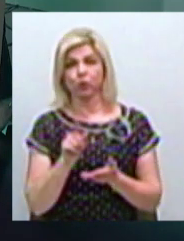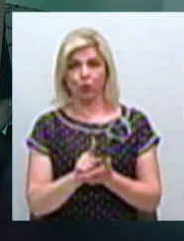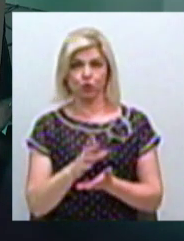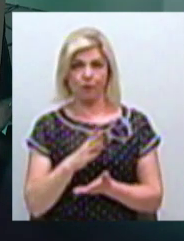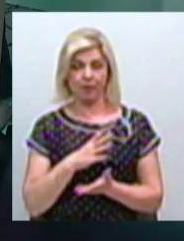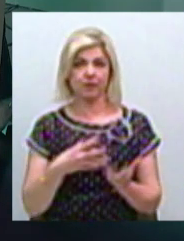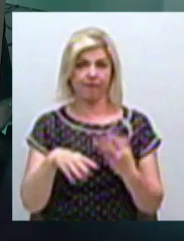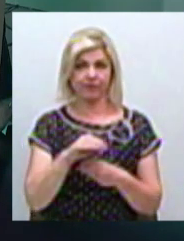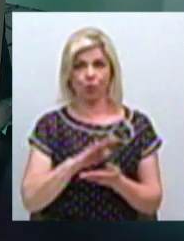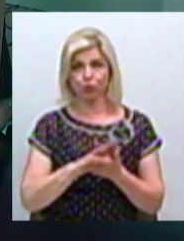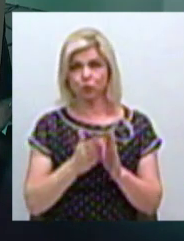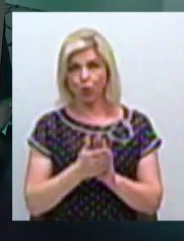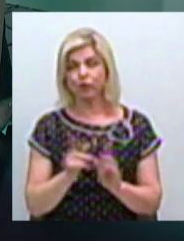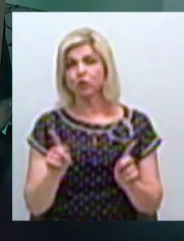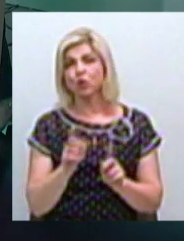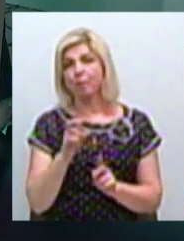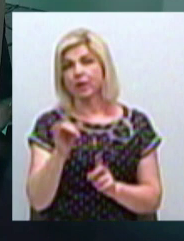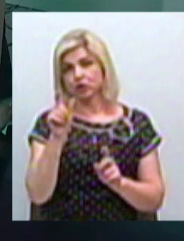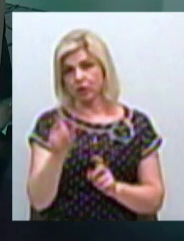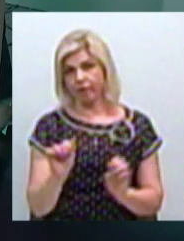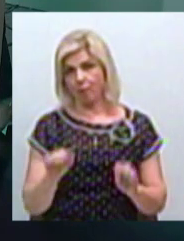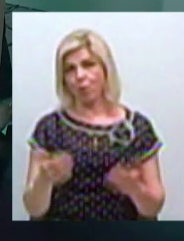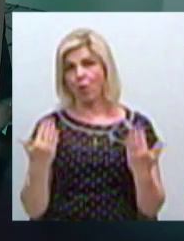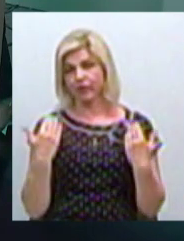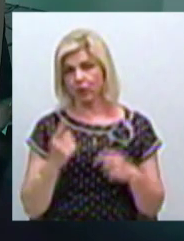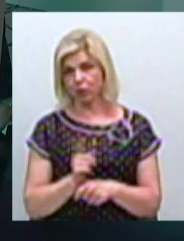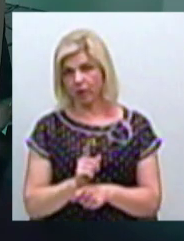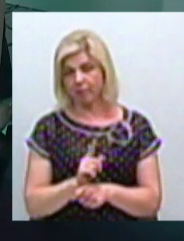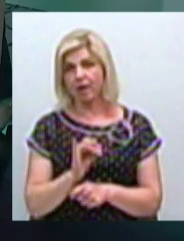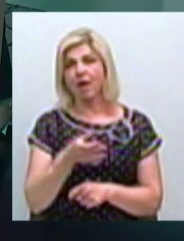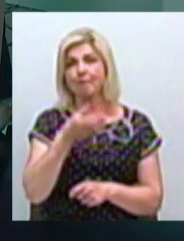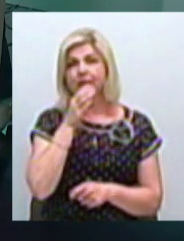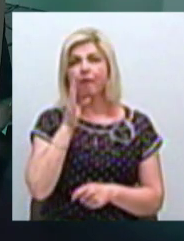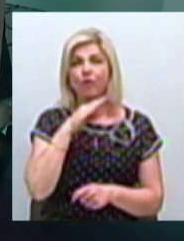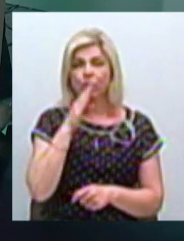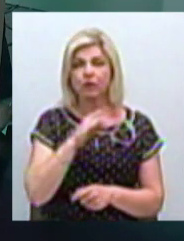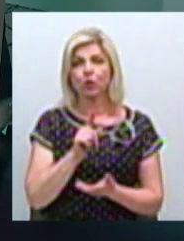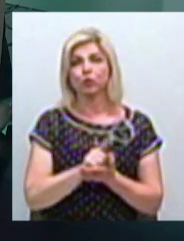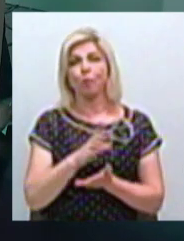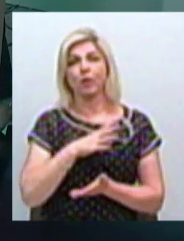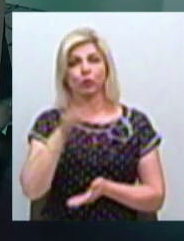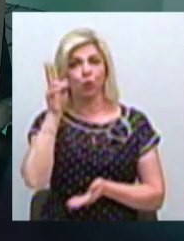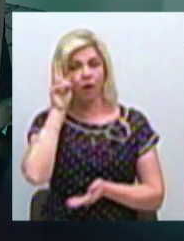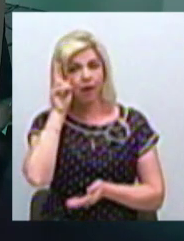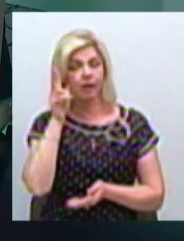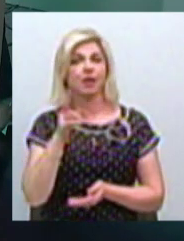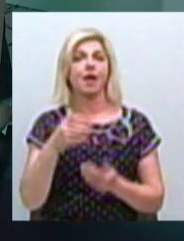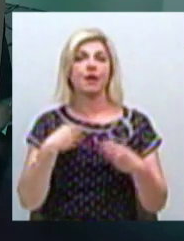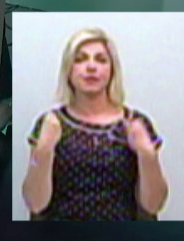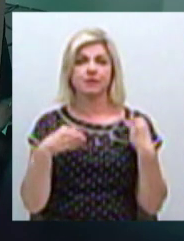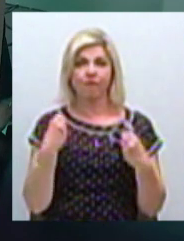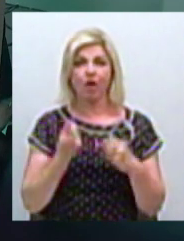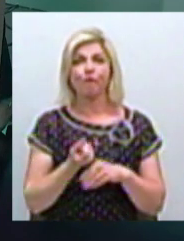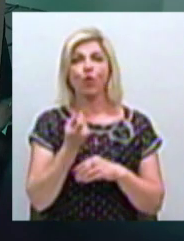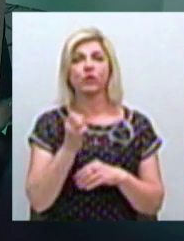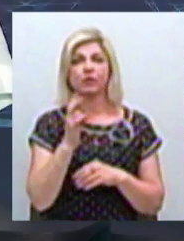быть все условия для того, чтобы человек мог нормально отдохнуть. Должна быть питьевая вода, должны быть туалеты, должны быть раздевалки,